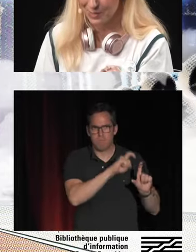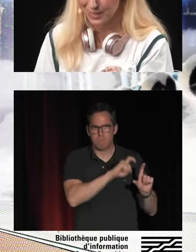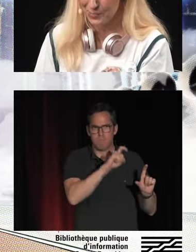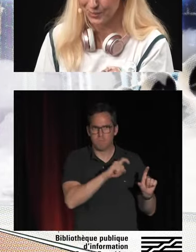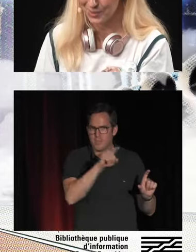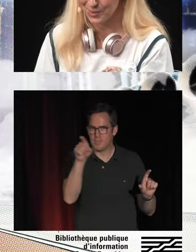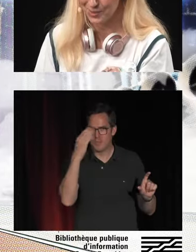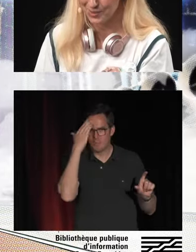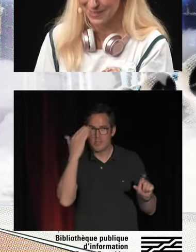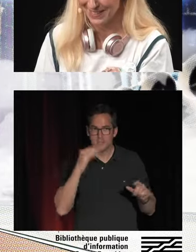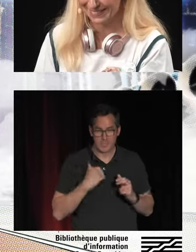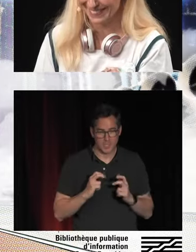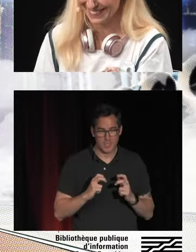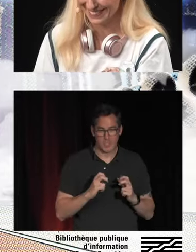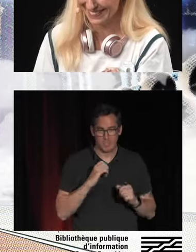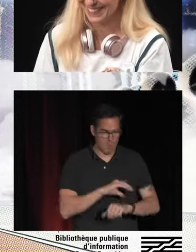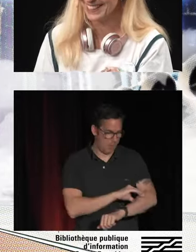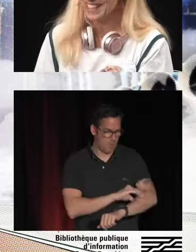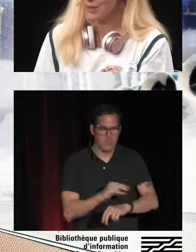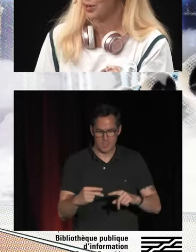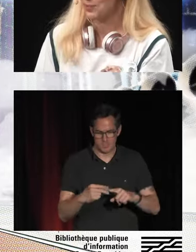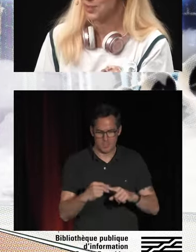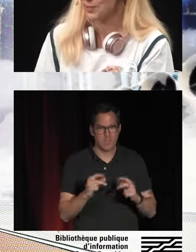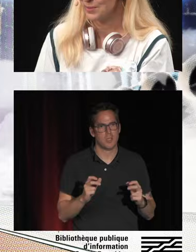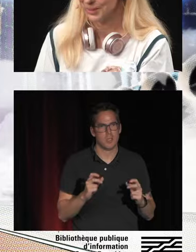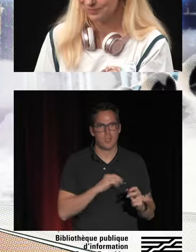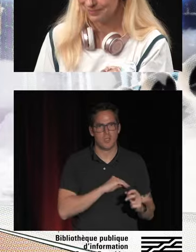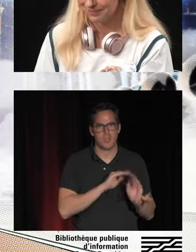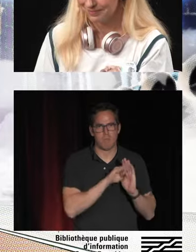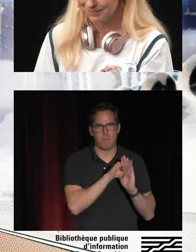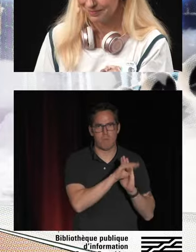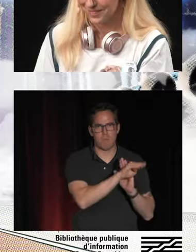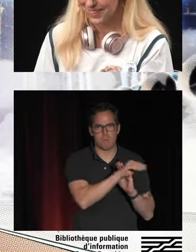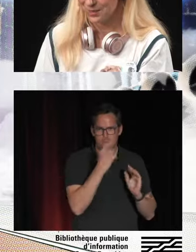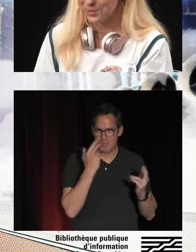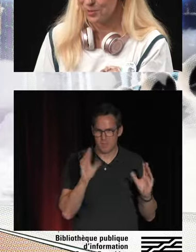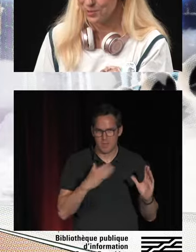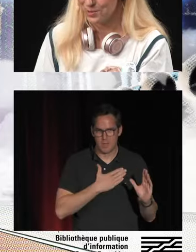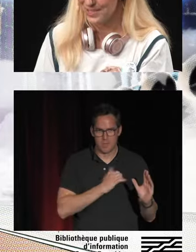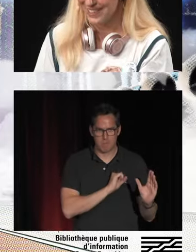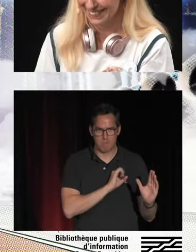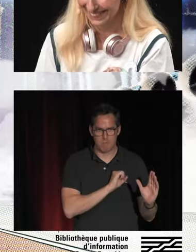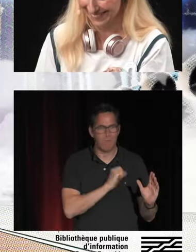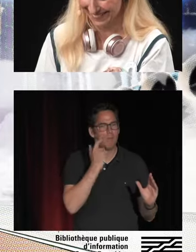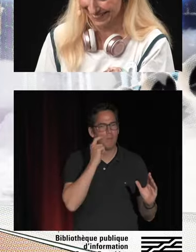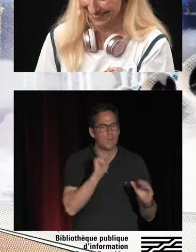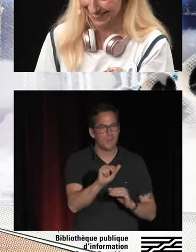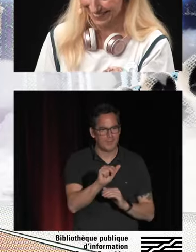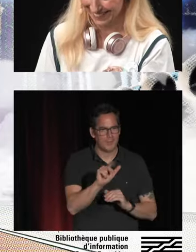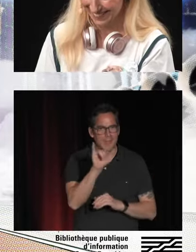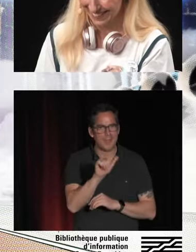Il y a des streamers et des speedrunners qui ont ça. Mais pour l'instant, ça se passe bien. Hein. Attendez qu'on rencontre le Yeti.